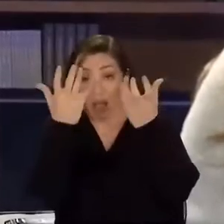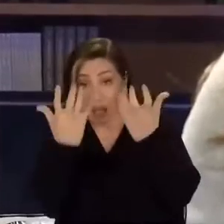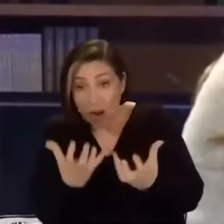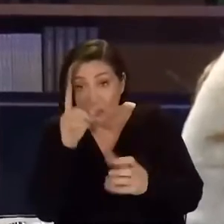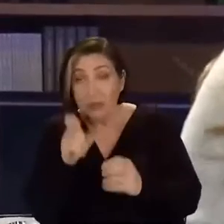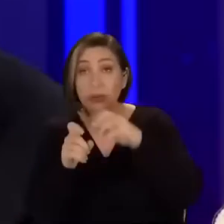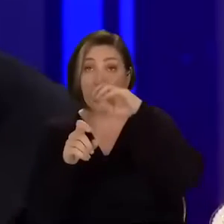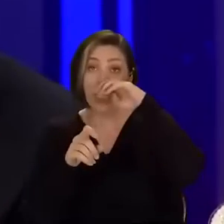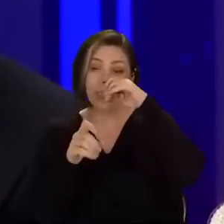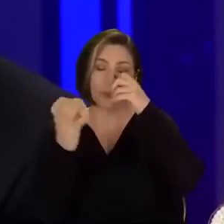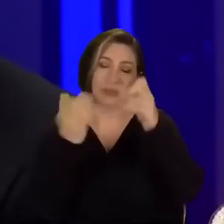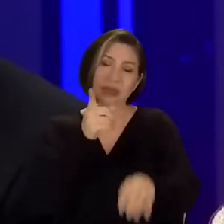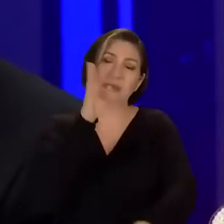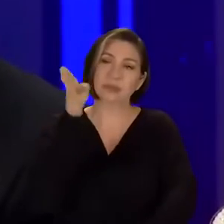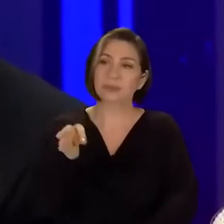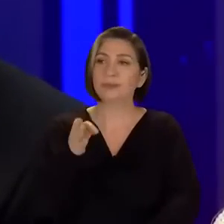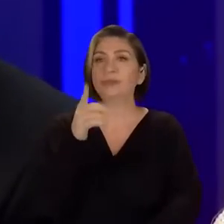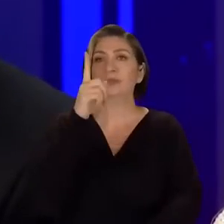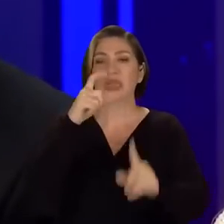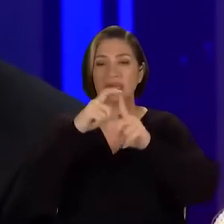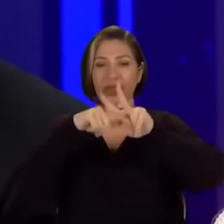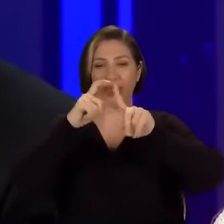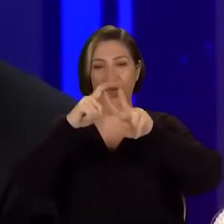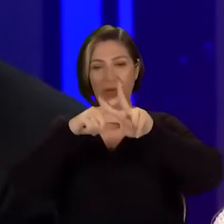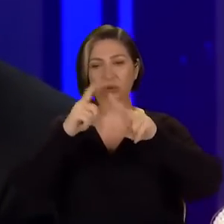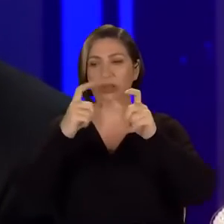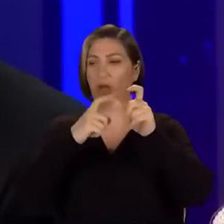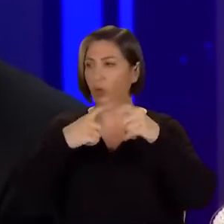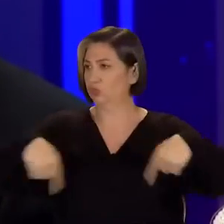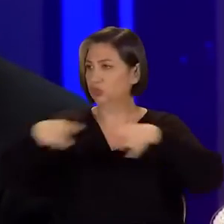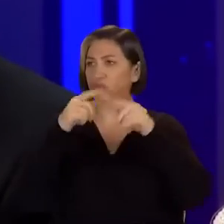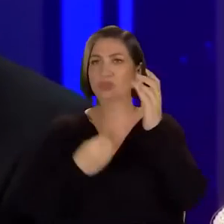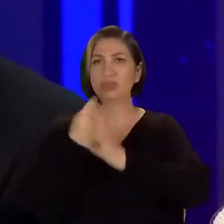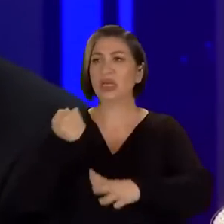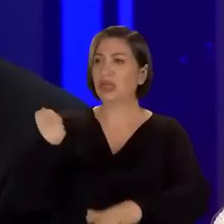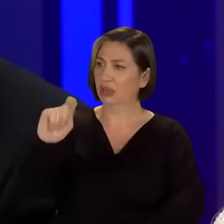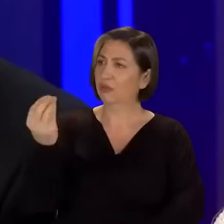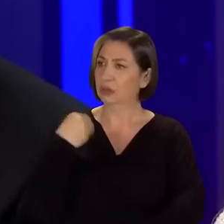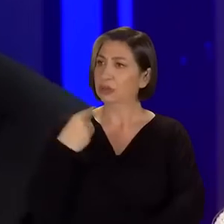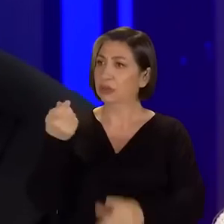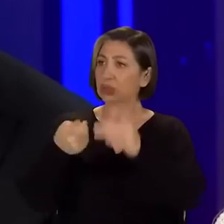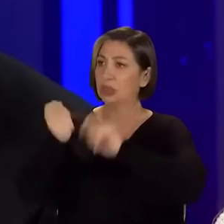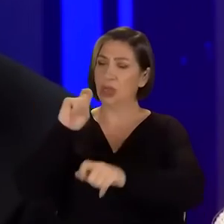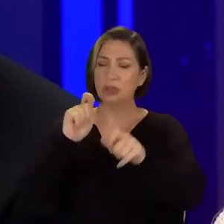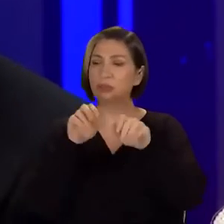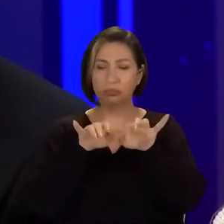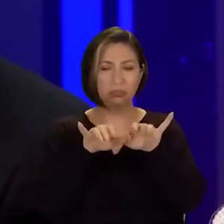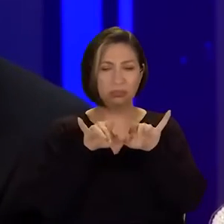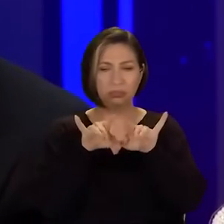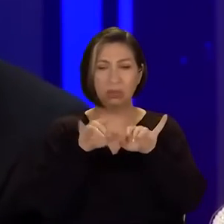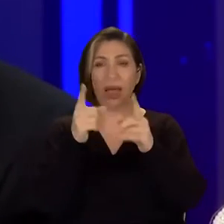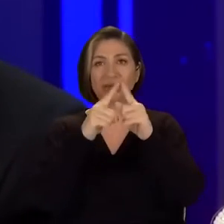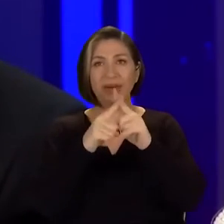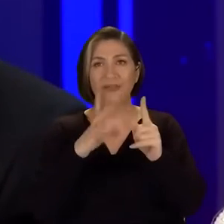Mesela siz geldiniz, işte Dada Salon diye bir yer kuracağım, bana kredi verin dediniz. Evet. size kredi tanımlıyorlar. Sizin bankada